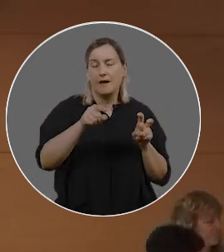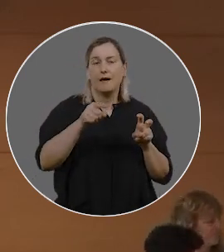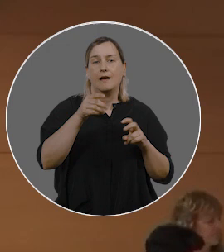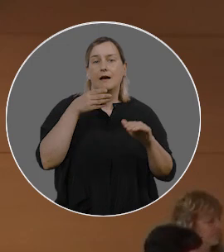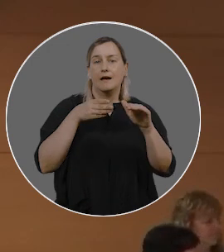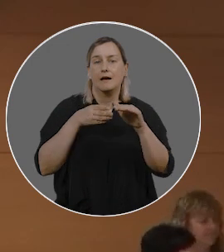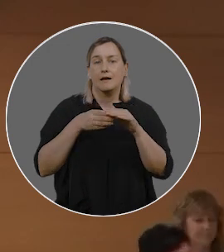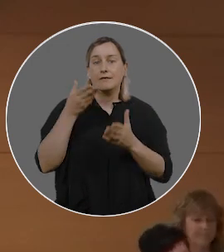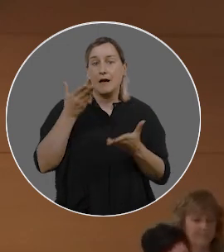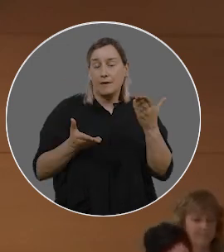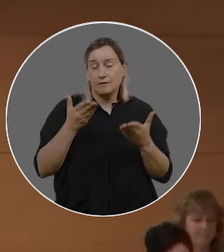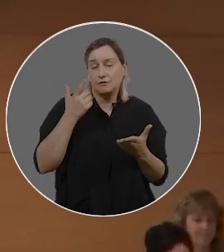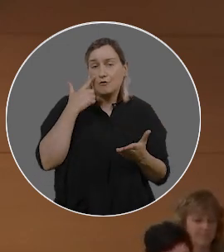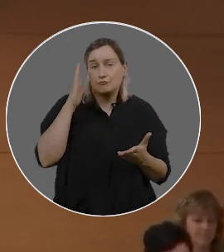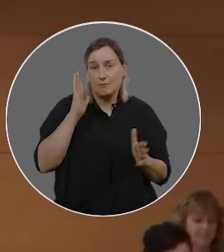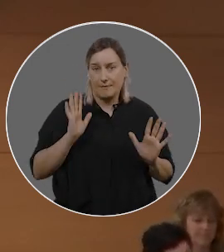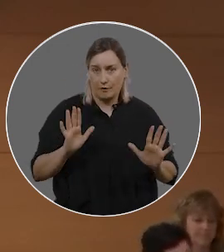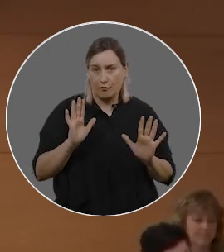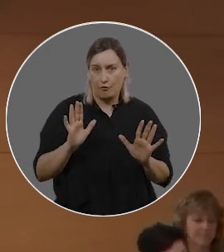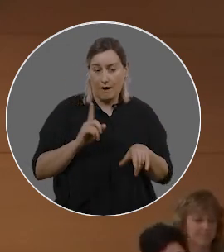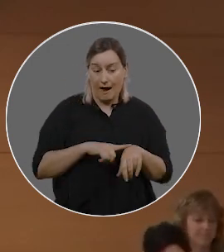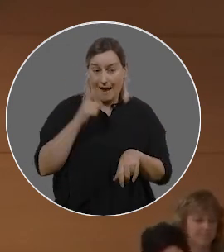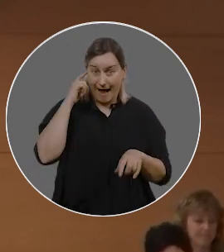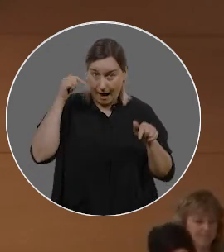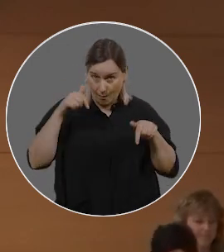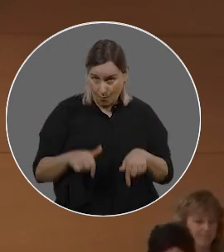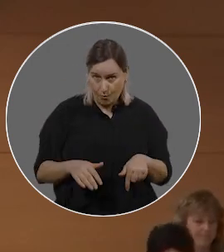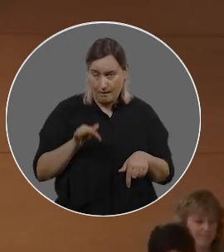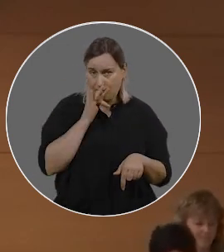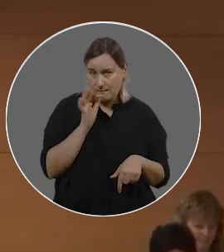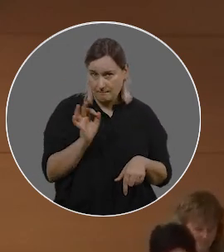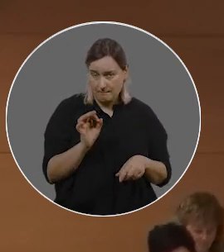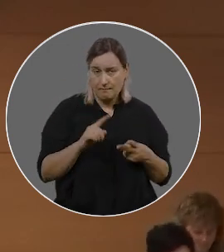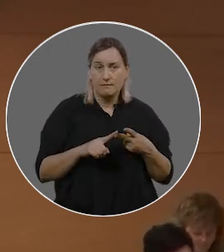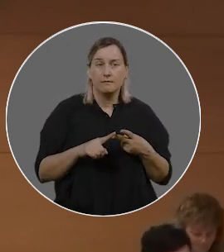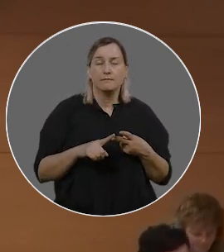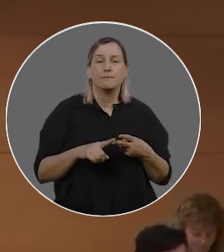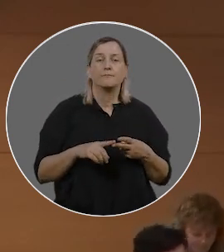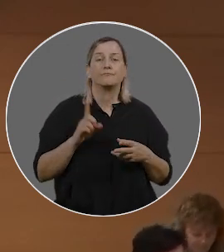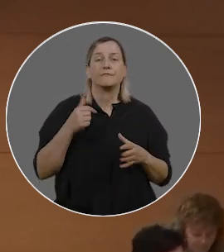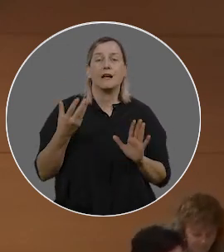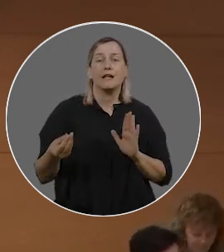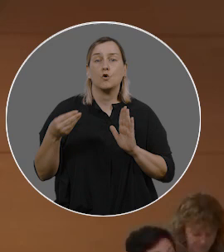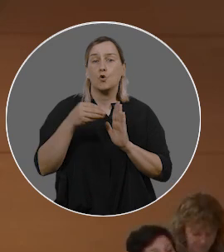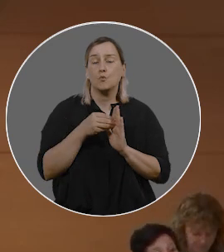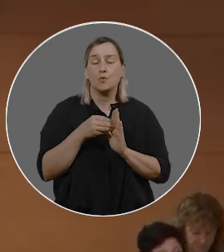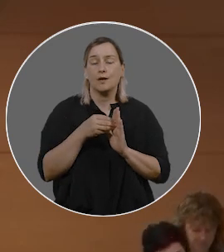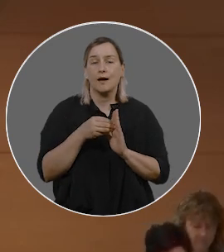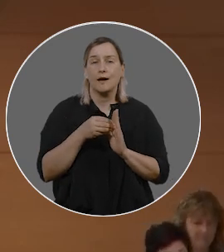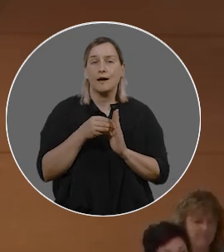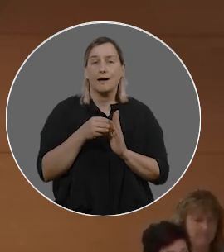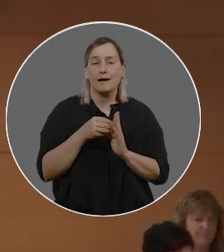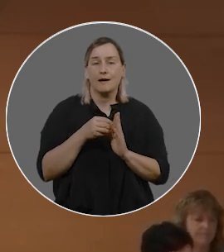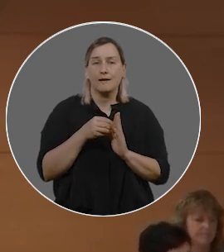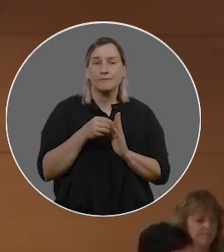tema, no?, amb aquest tema de les avaluacions, però a data d'avui no ha arribat. el fet